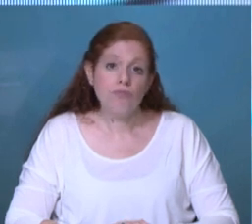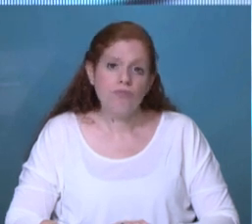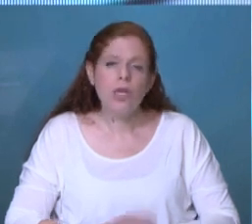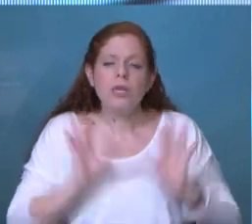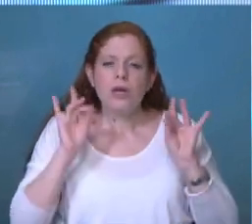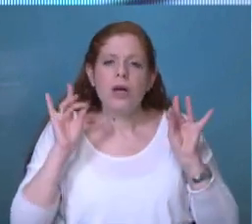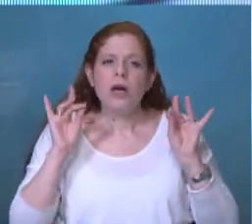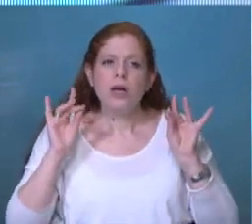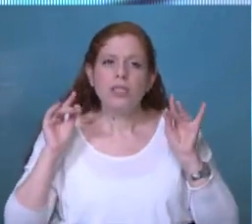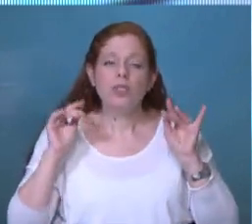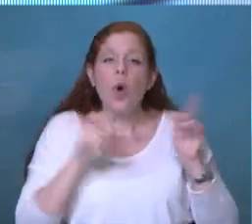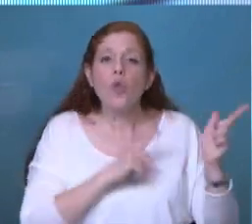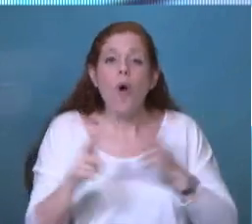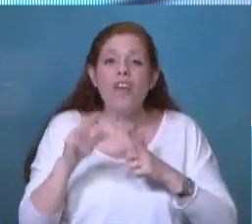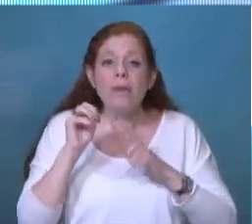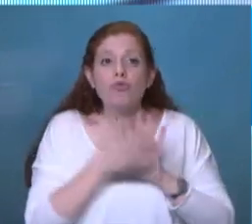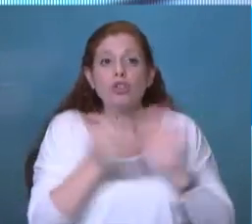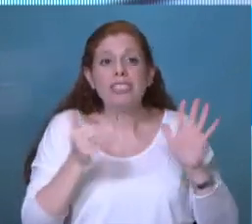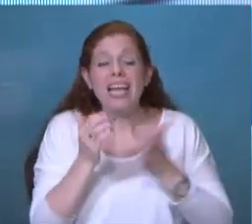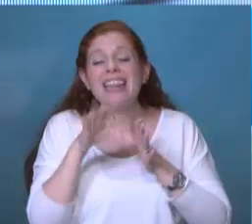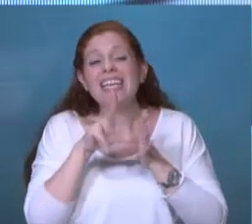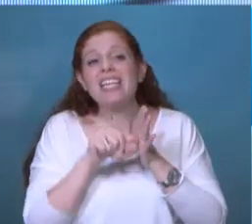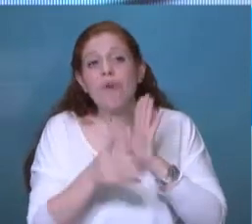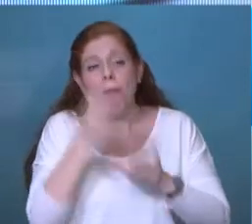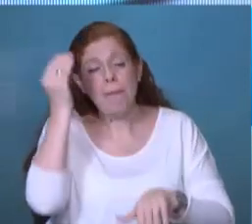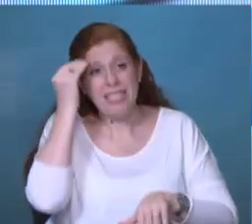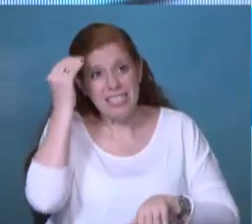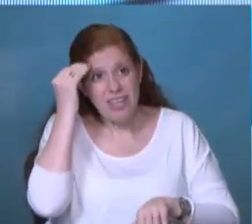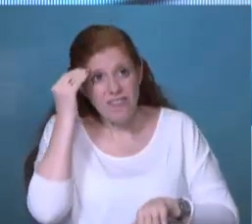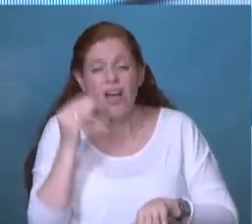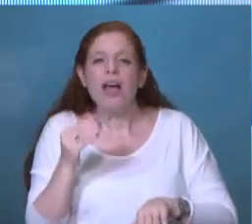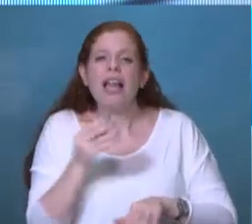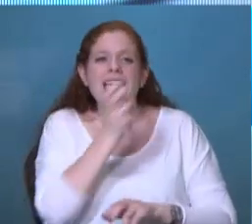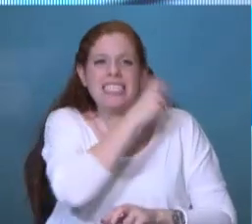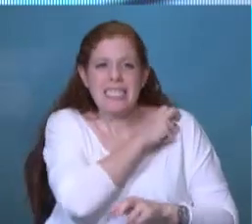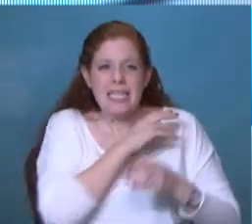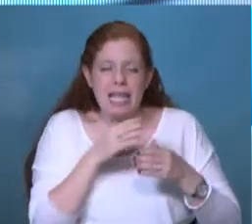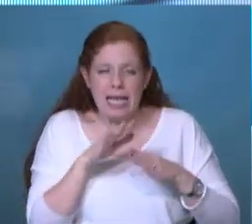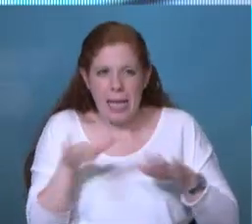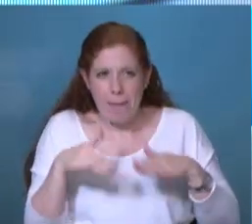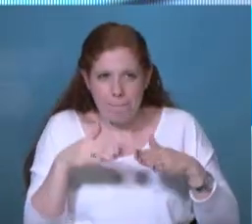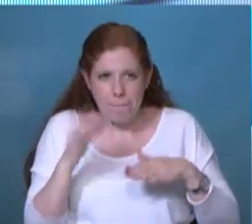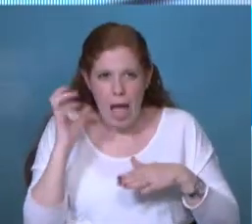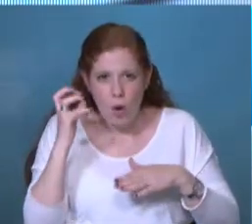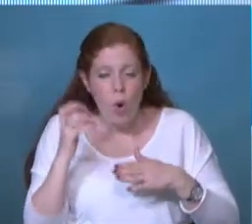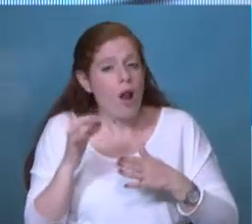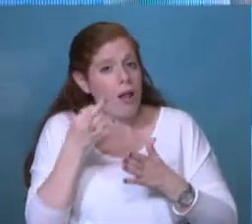עשרות רובי M16 נגנבו בסוף השבוע מבית הספר לקציני ים בעכו. את הפרטים על המקרה החמור הזה מביאה אורלי